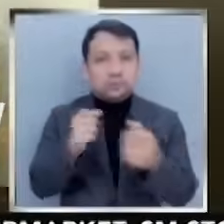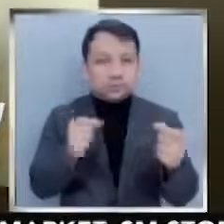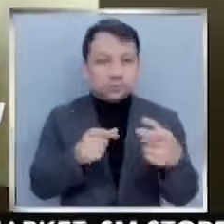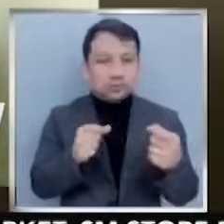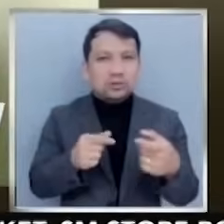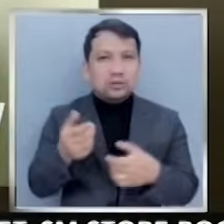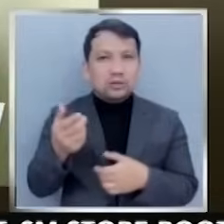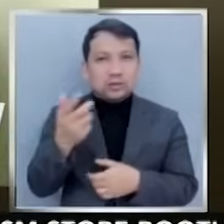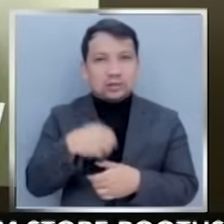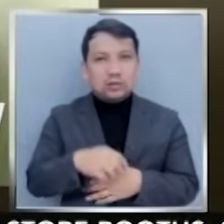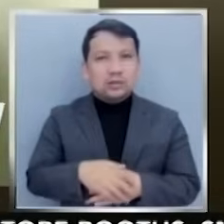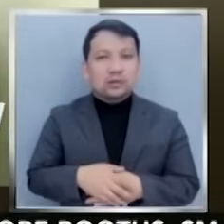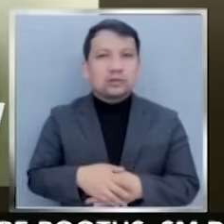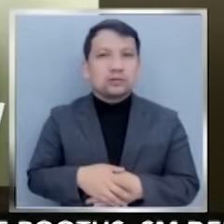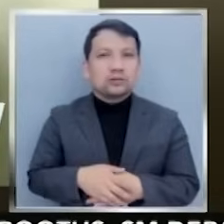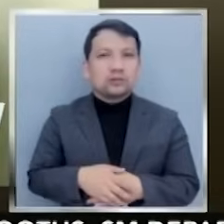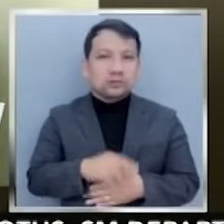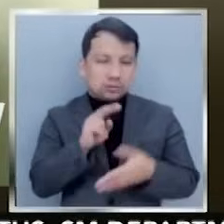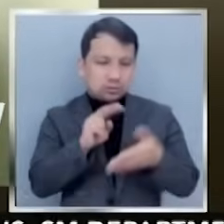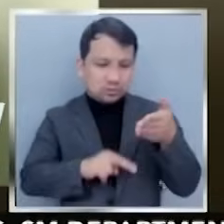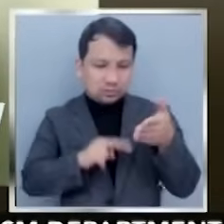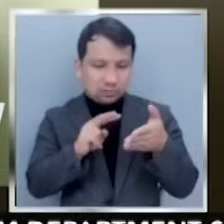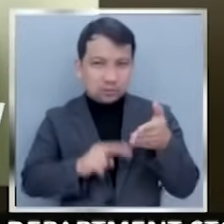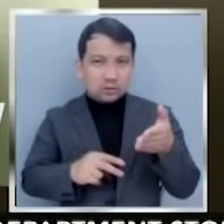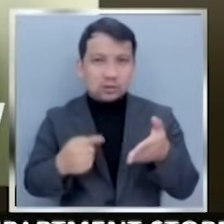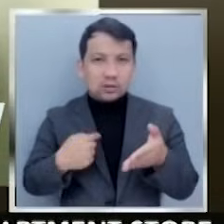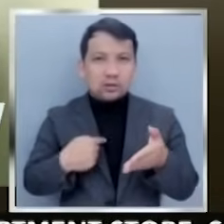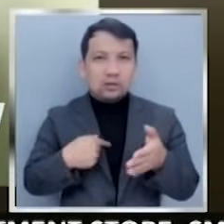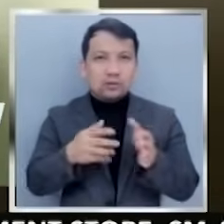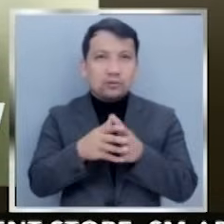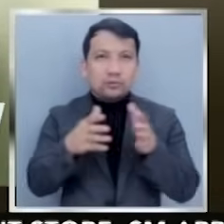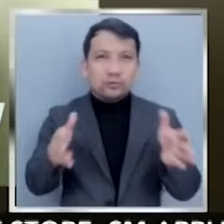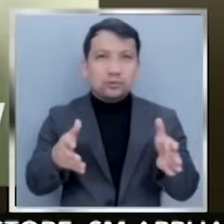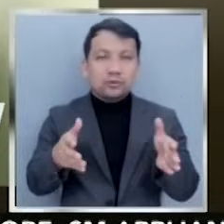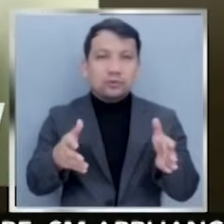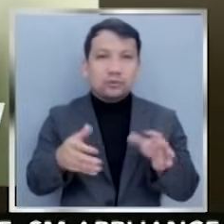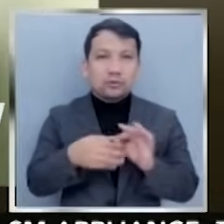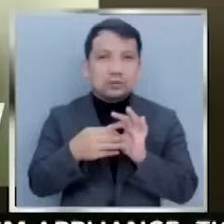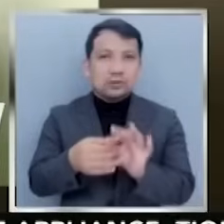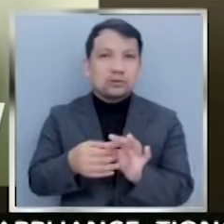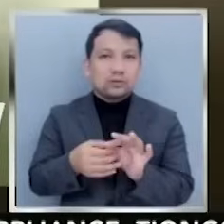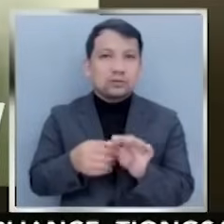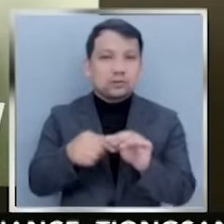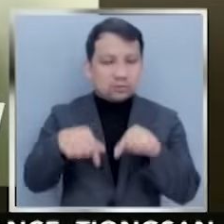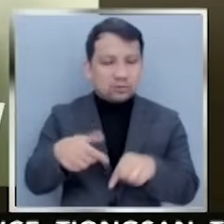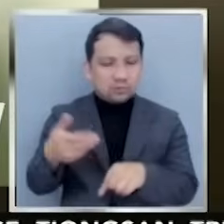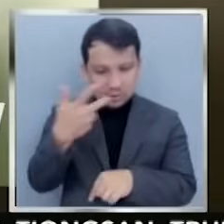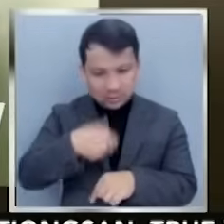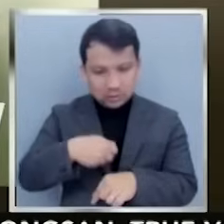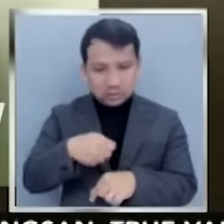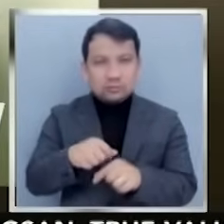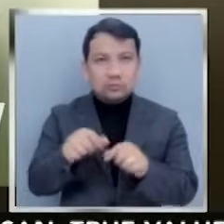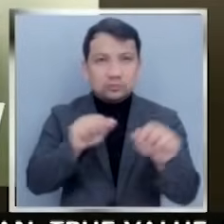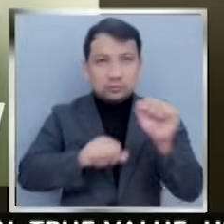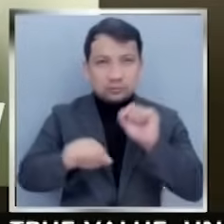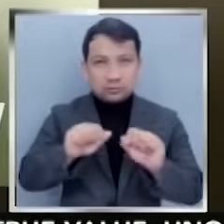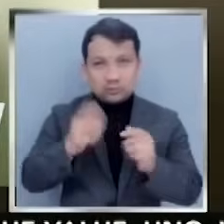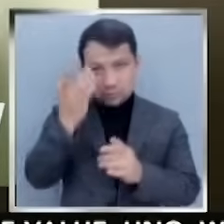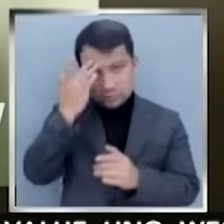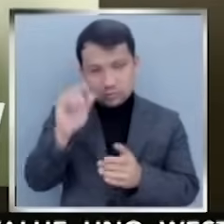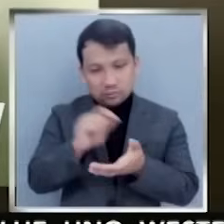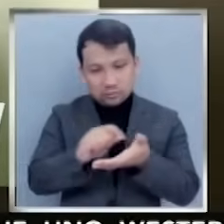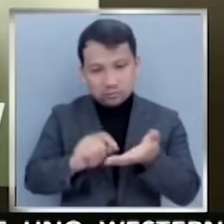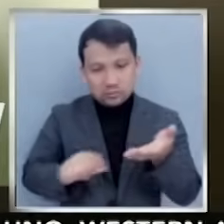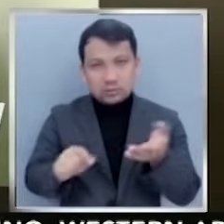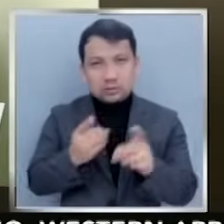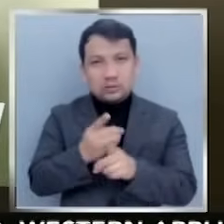Ang nabasa ko is grabe ang execution ng show na to. Ang gagaling daw from the writers to the